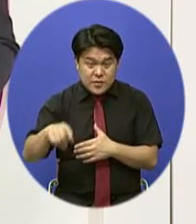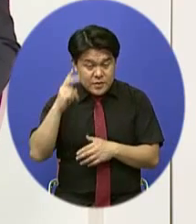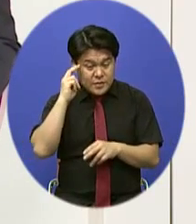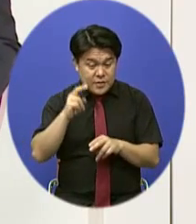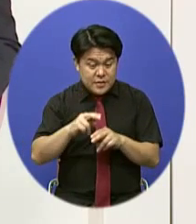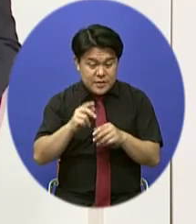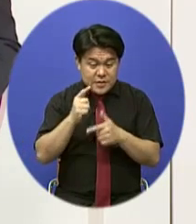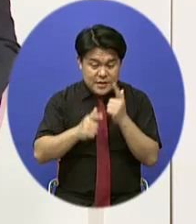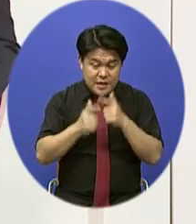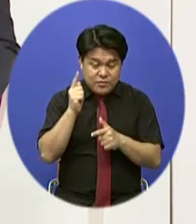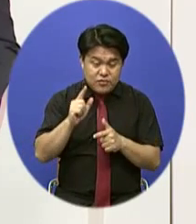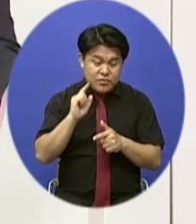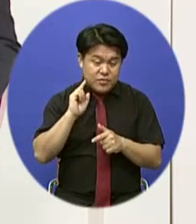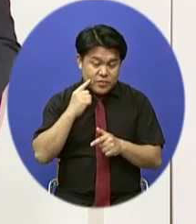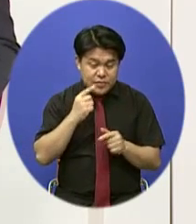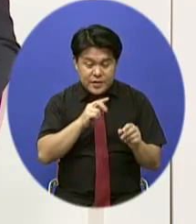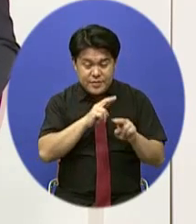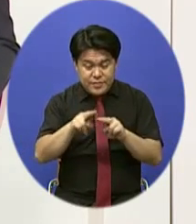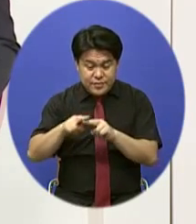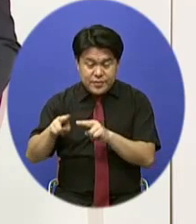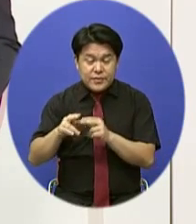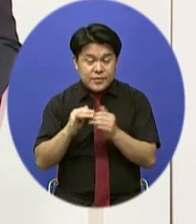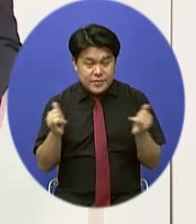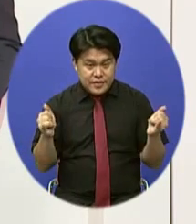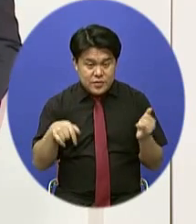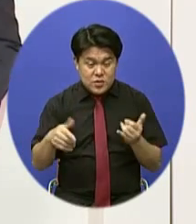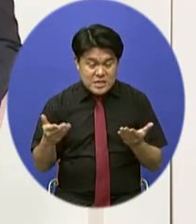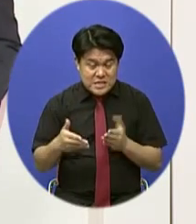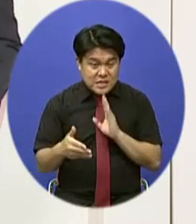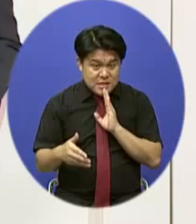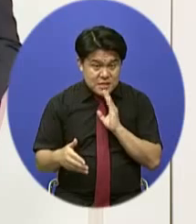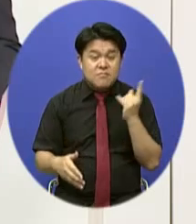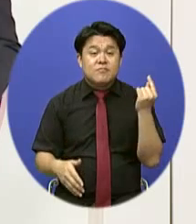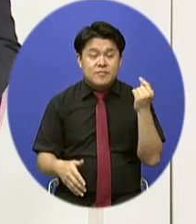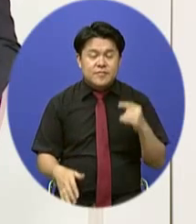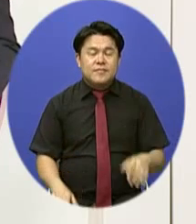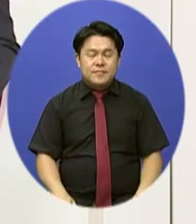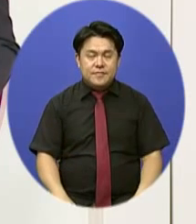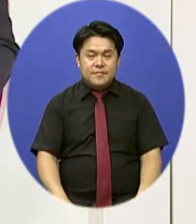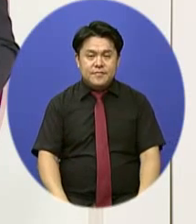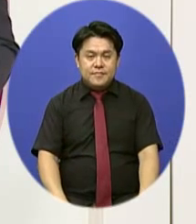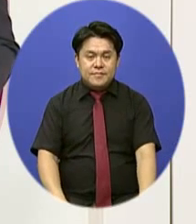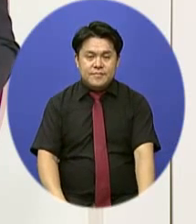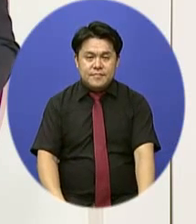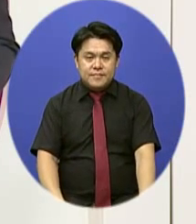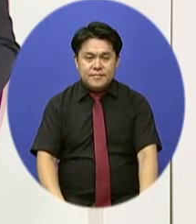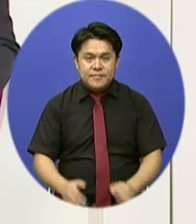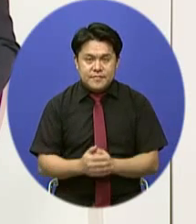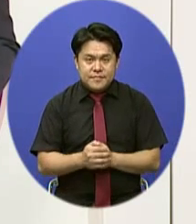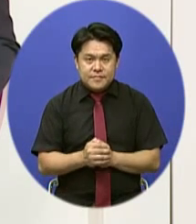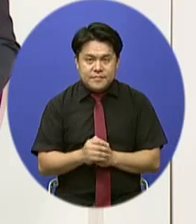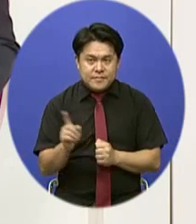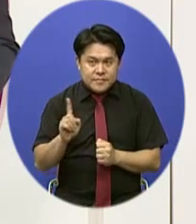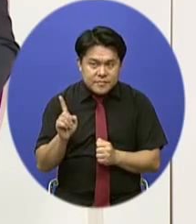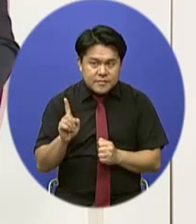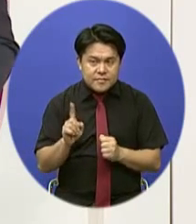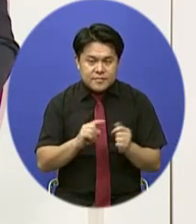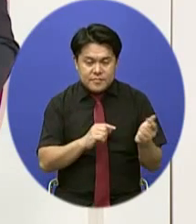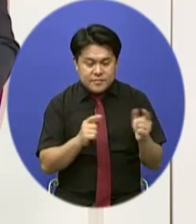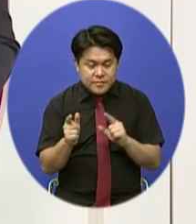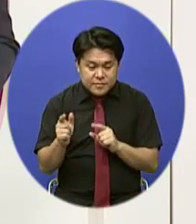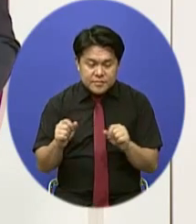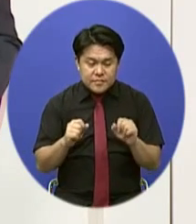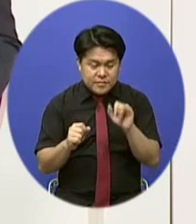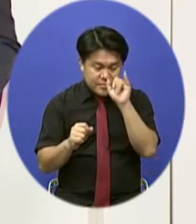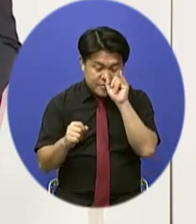조경하시는 분이 전문적으로 이렇게 근무를 하시는군요. 네, 예. 그래서 네. 이제 그분들이 운동도 하시고 이제 저게